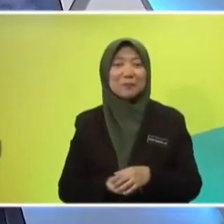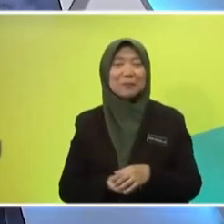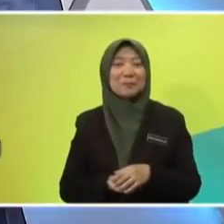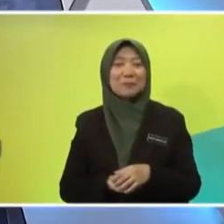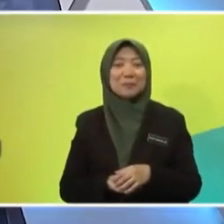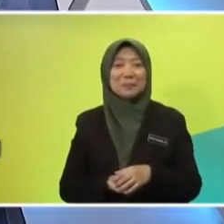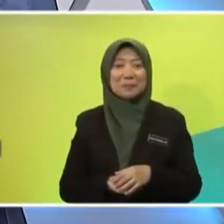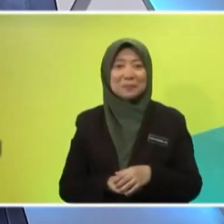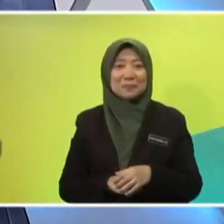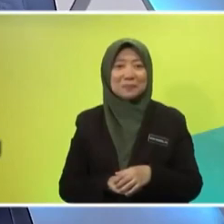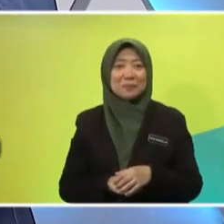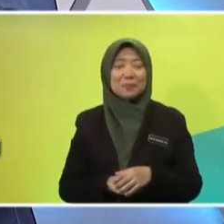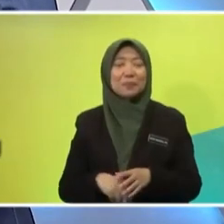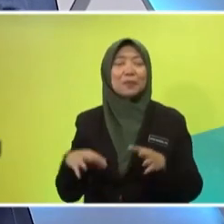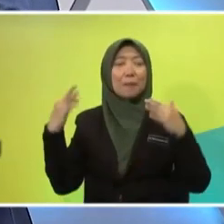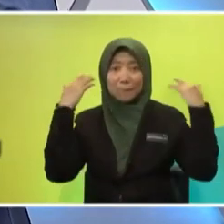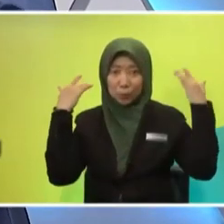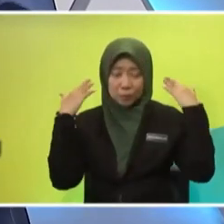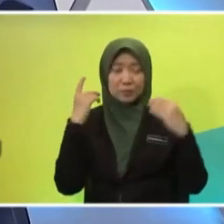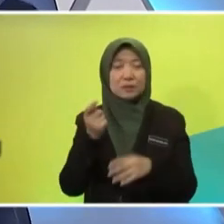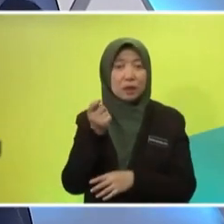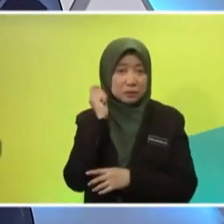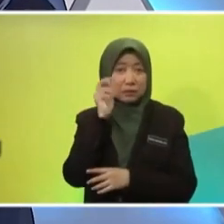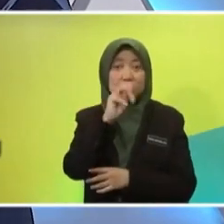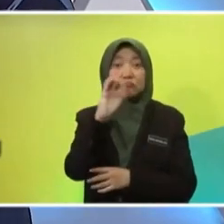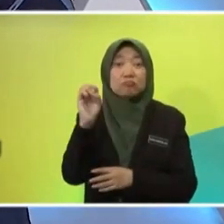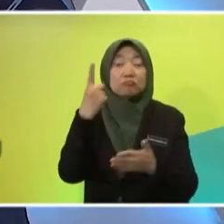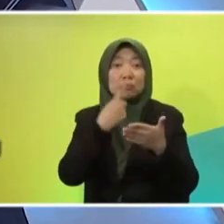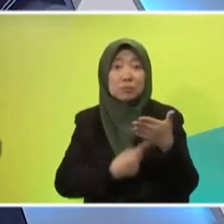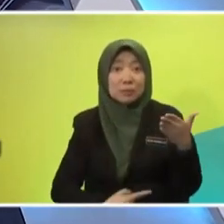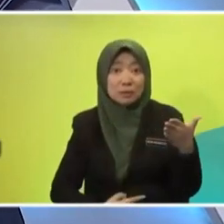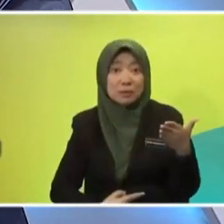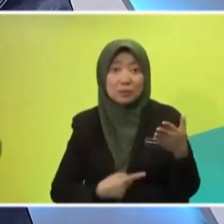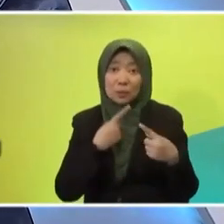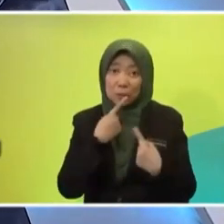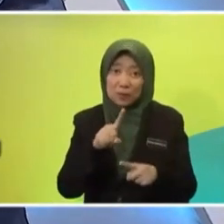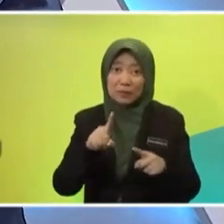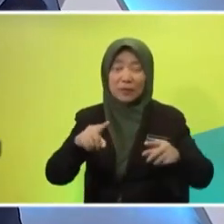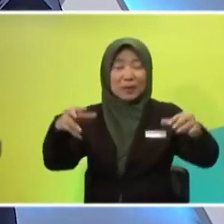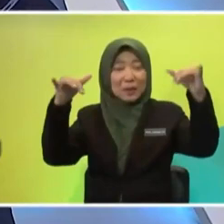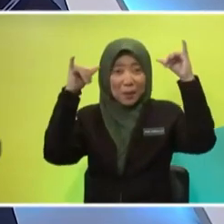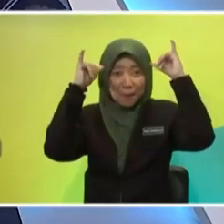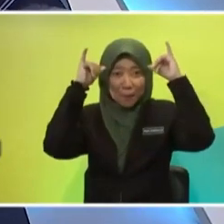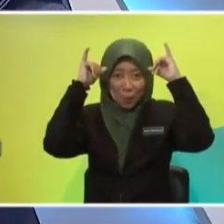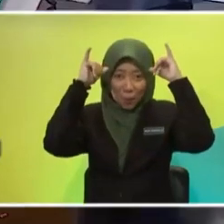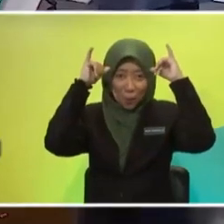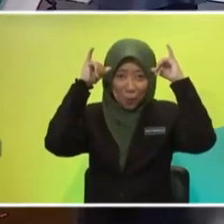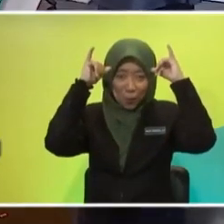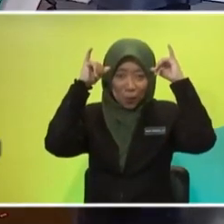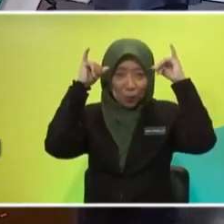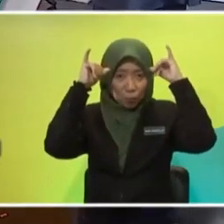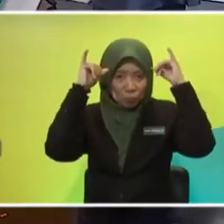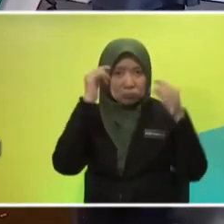Okey. Okey, bunyi yang cikgu maksudkan itu ialah Lembu. Lembu. Betul